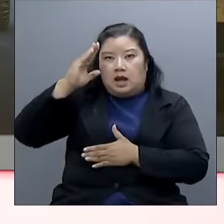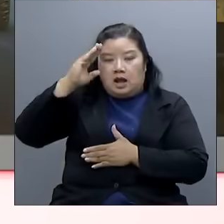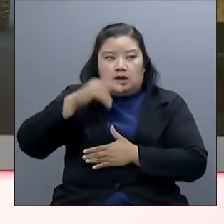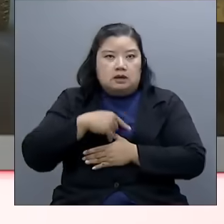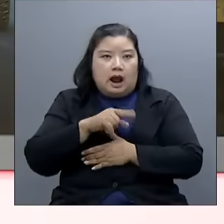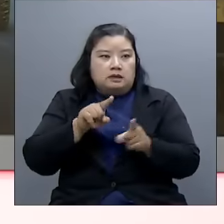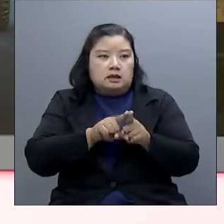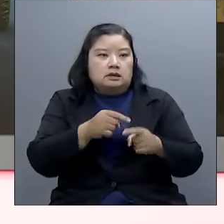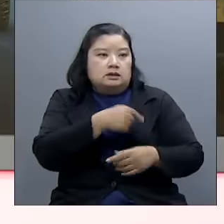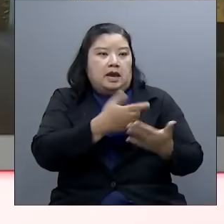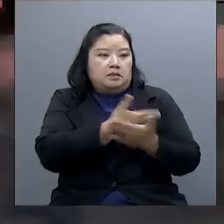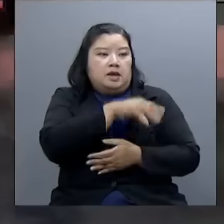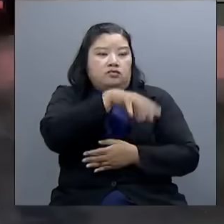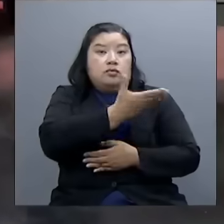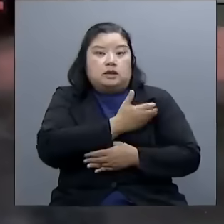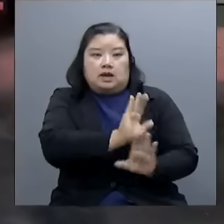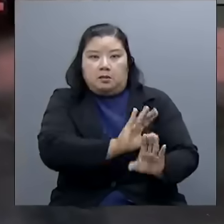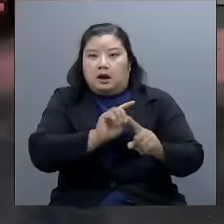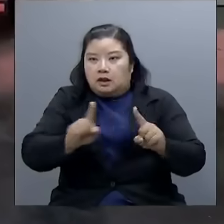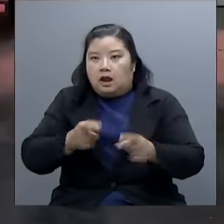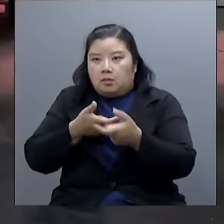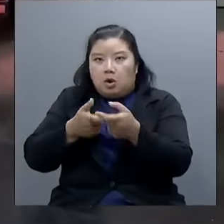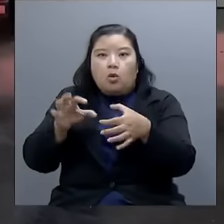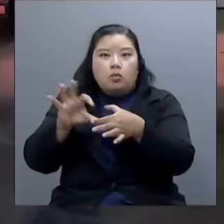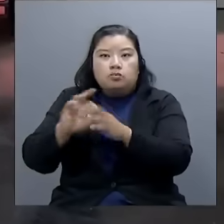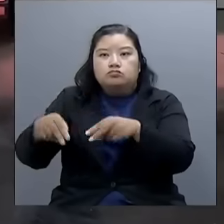าซาคุณพรบดีคุณจิรชตาการเปิดศึ